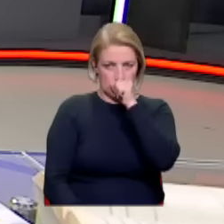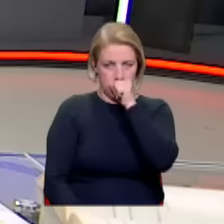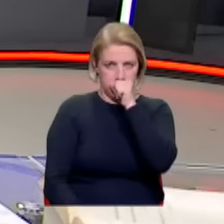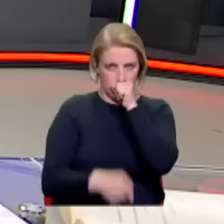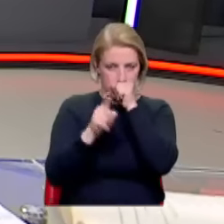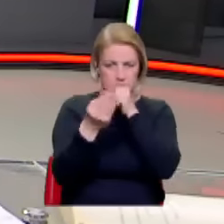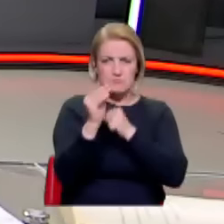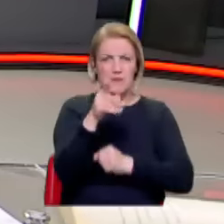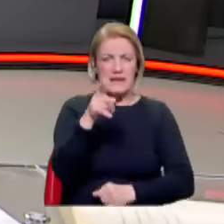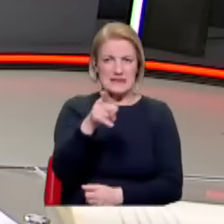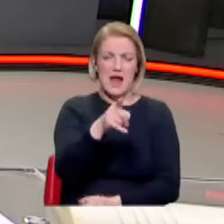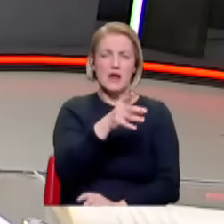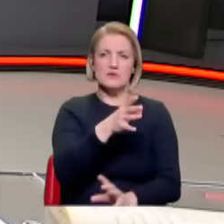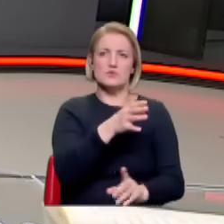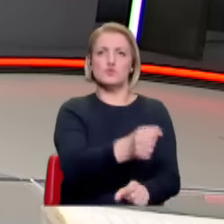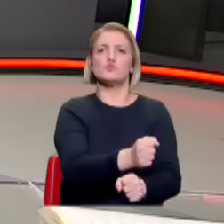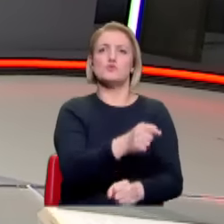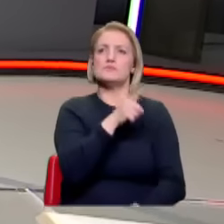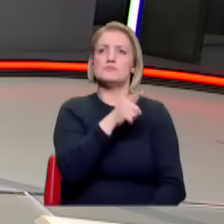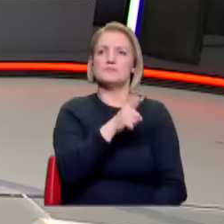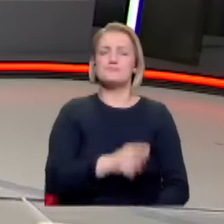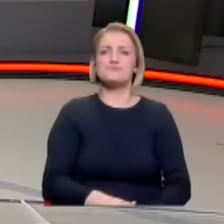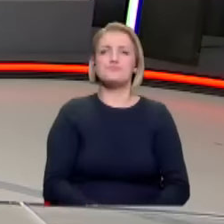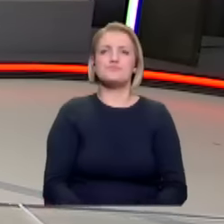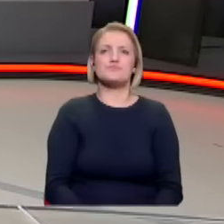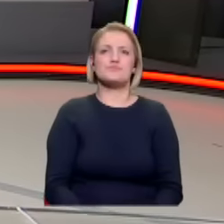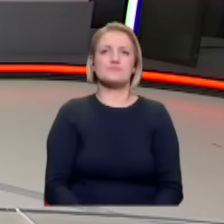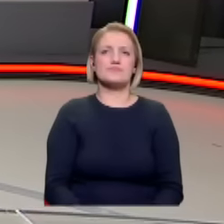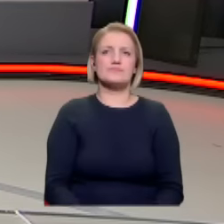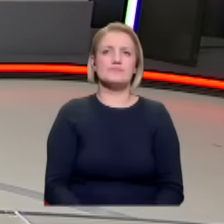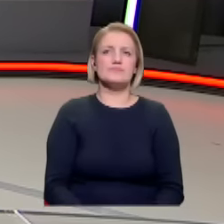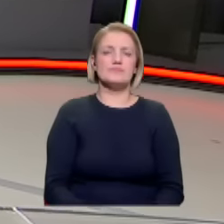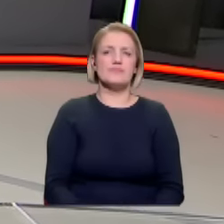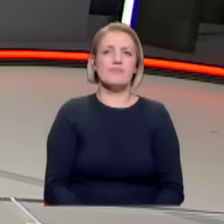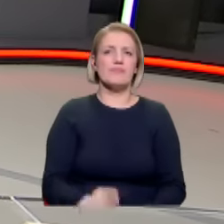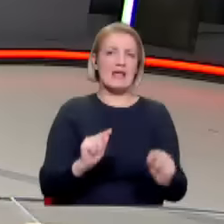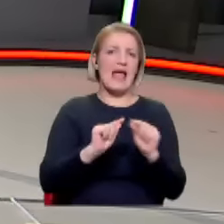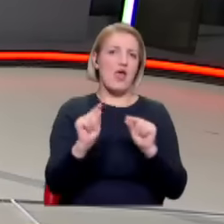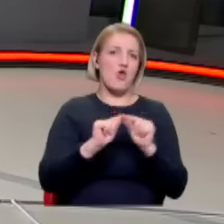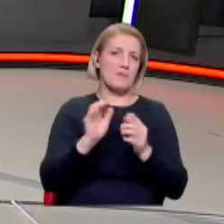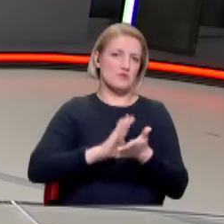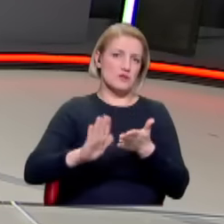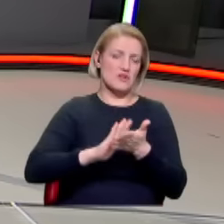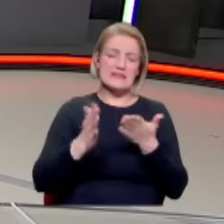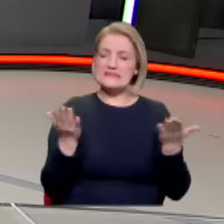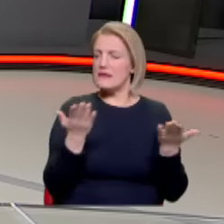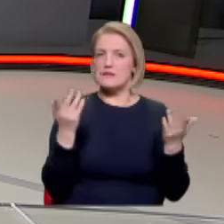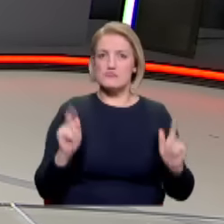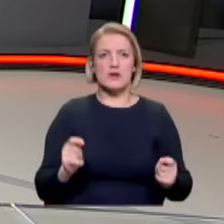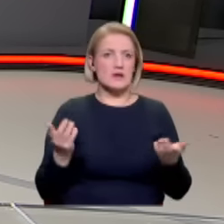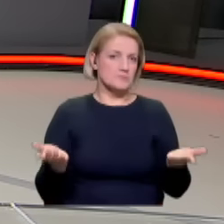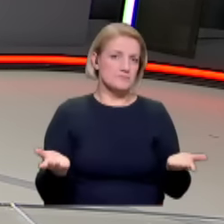Şimdi bu bebekler de paçalarından yakaladı. Evet efendim. Ekonomiyi düzeltecekler. Nasıl